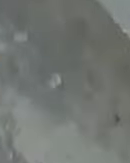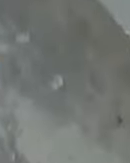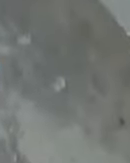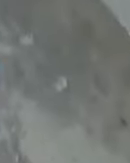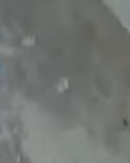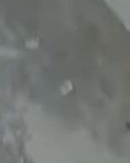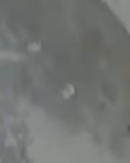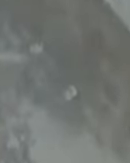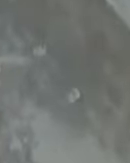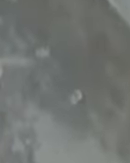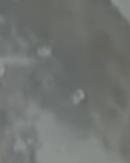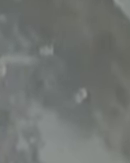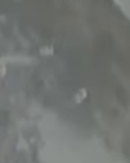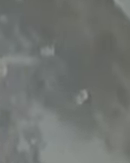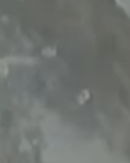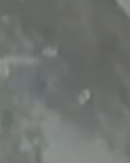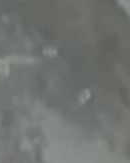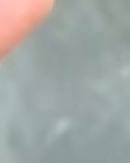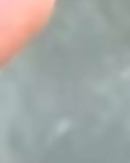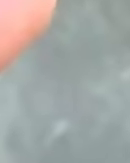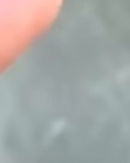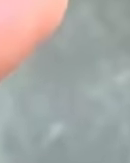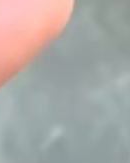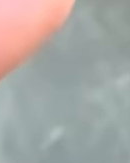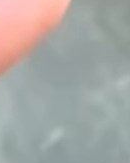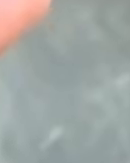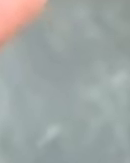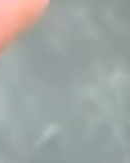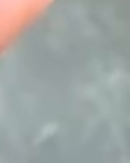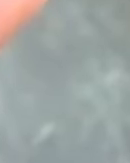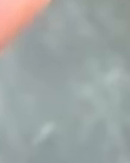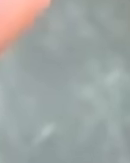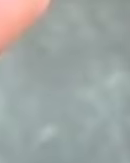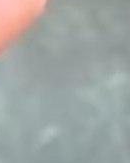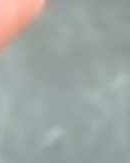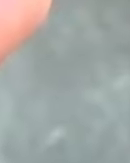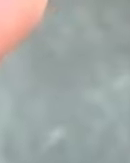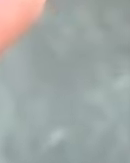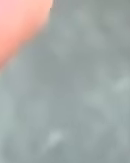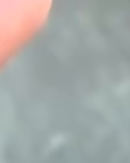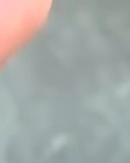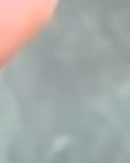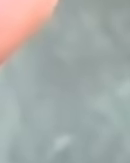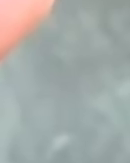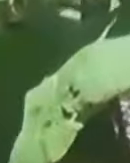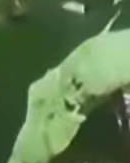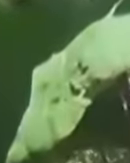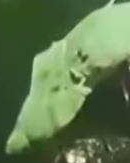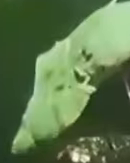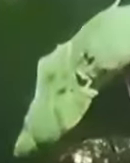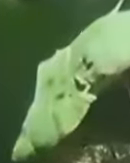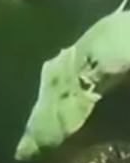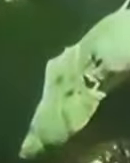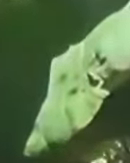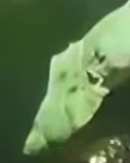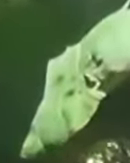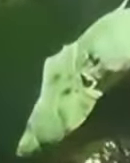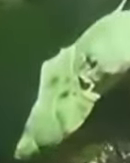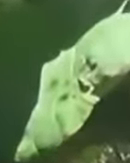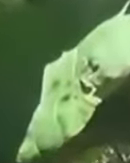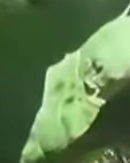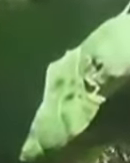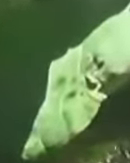keluarga. GPN meninggal dunia dalam perawatan di rumah sakit, diduga menjadi korban perundungan. Keluarga korban sempat melaporkan